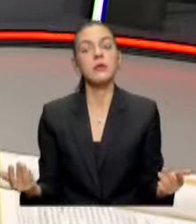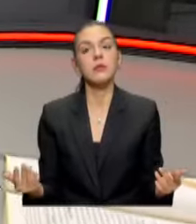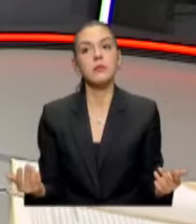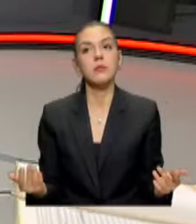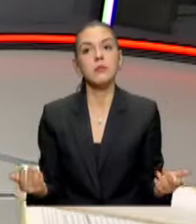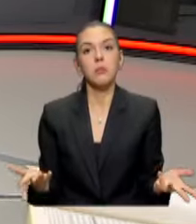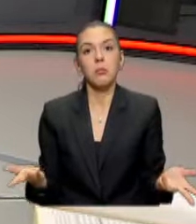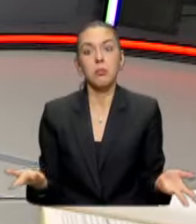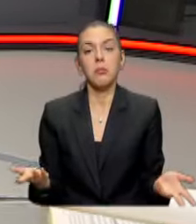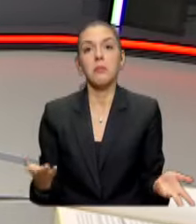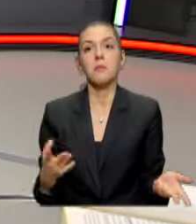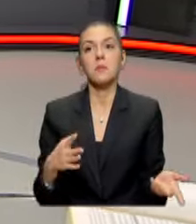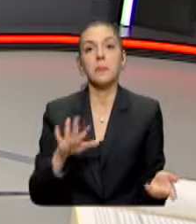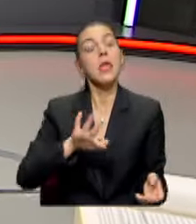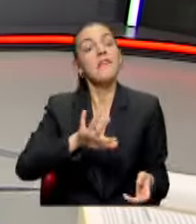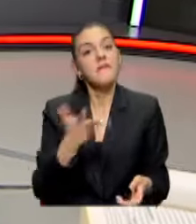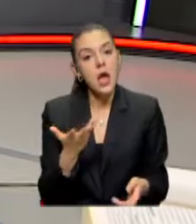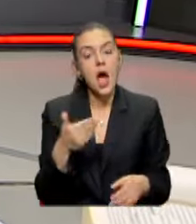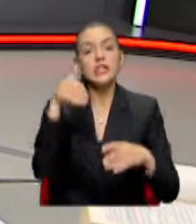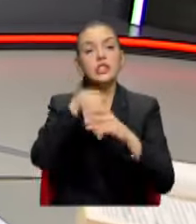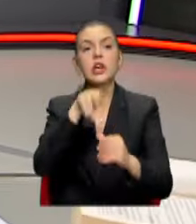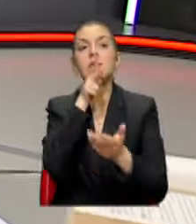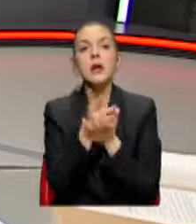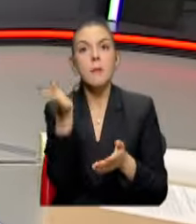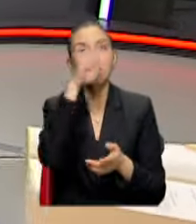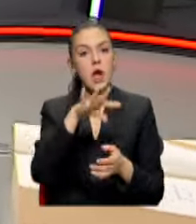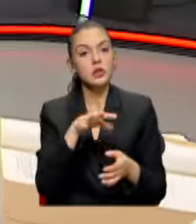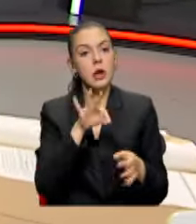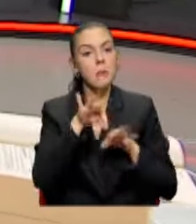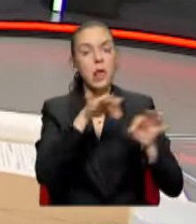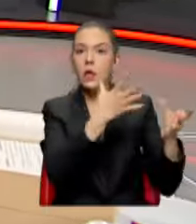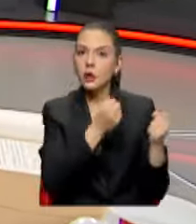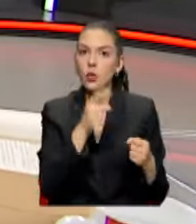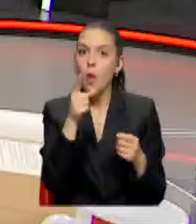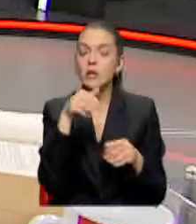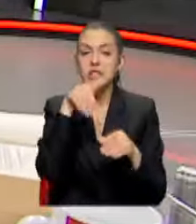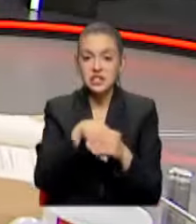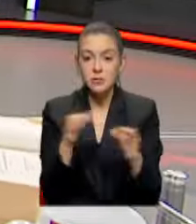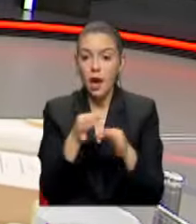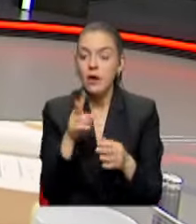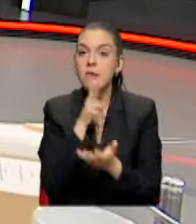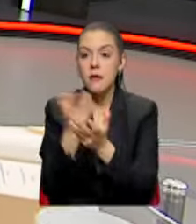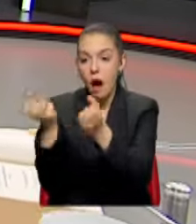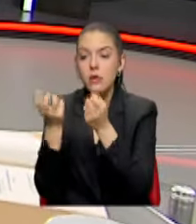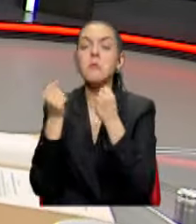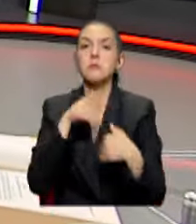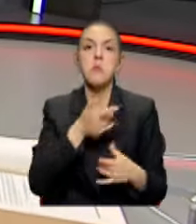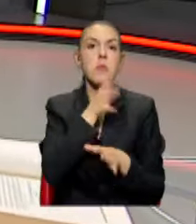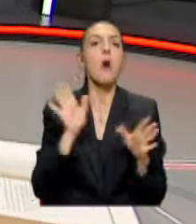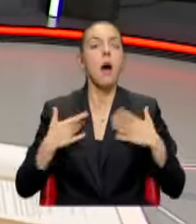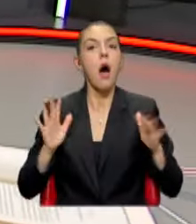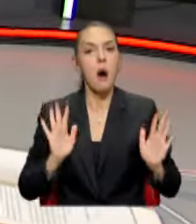kaybeder ve veya seçim kararı başka türlü alınır ha alınır alınmaz Orasını ben bilmem ama bir